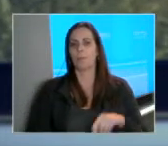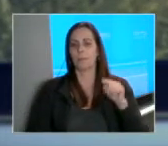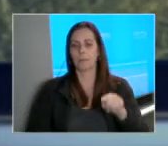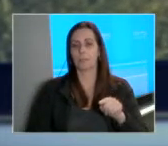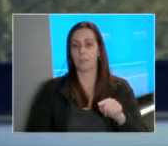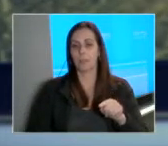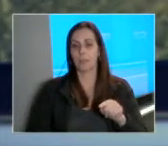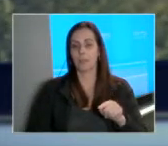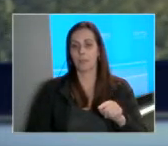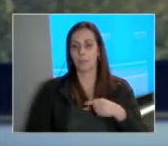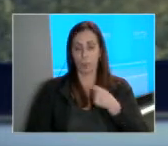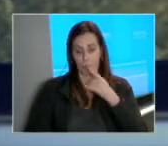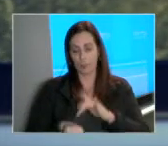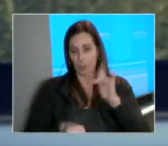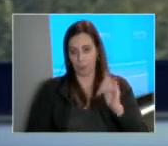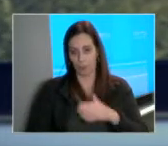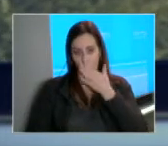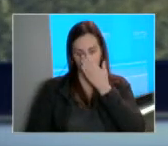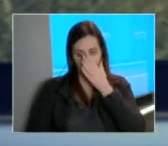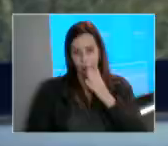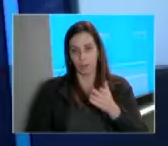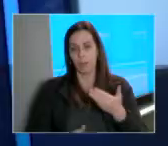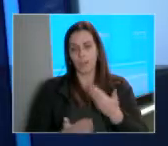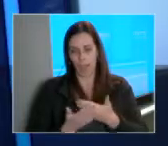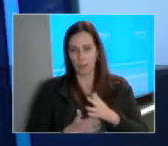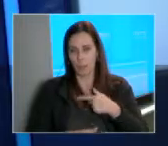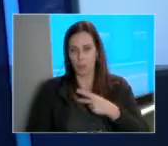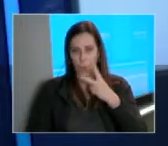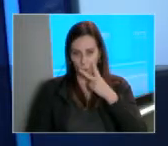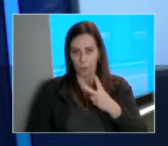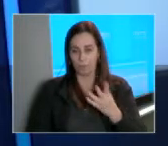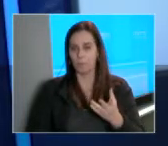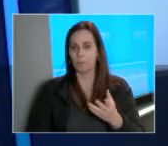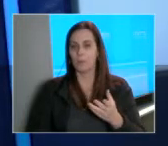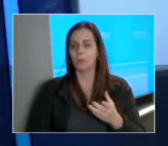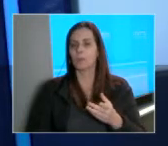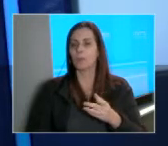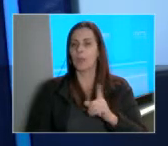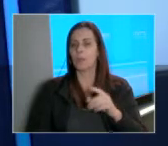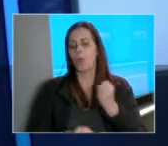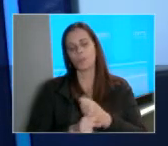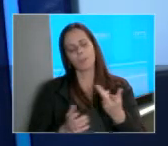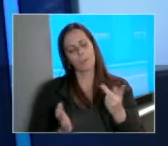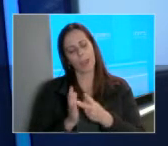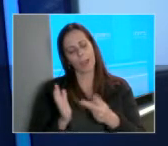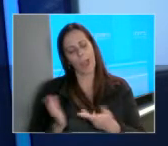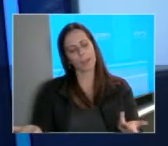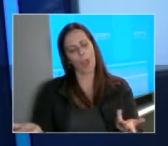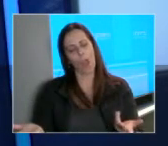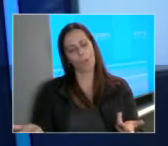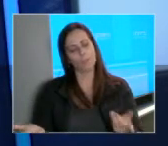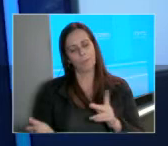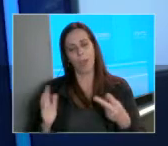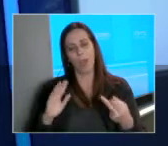זה אם אני עדין. תכלס קסם. ממה שאנחנו רואים, רוצים להקים. שהם לא עומדים בקריטריונים,